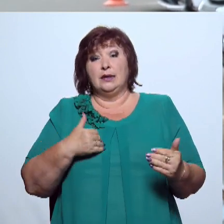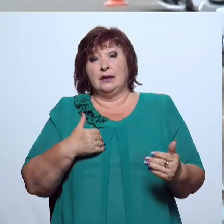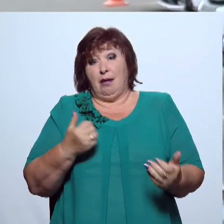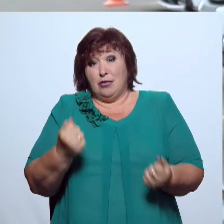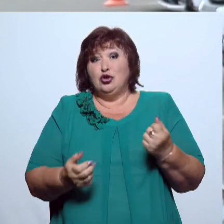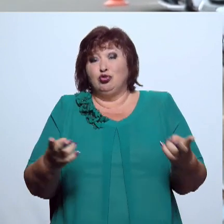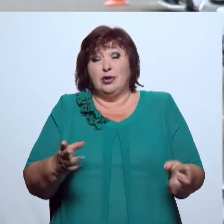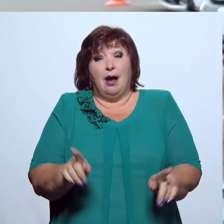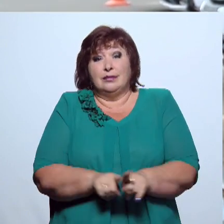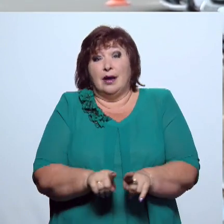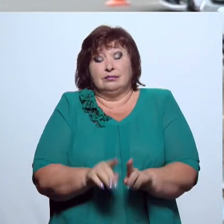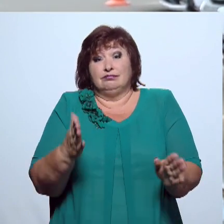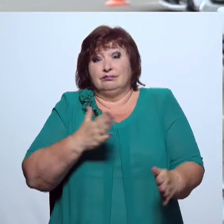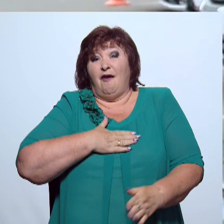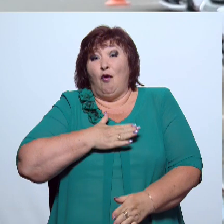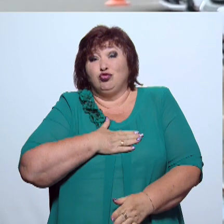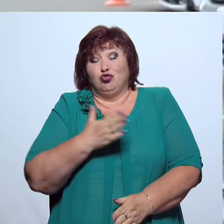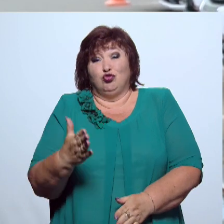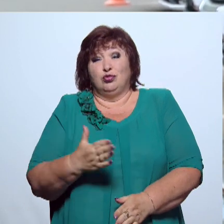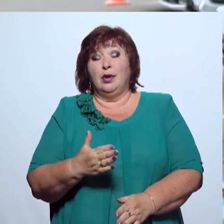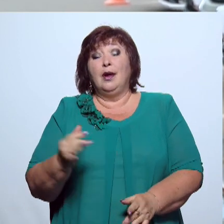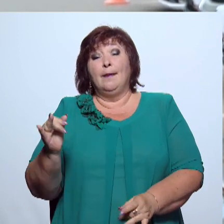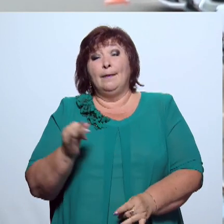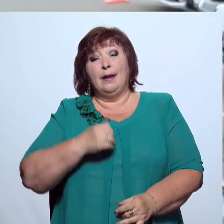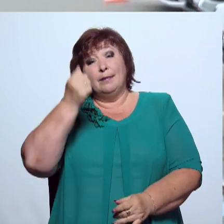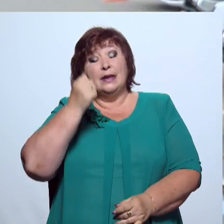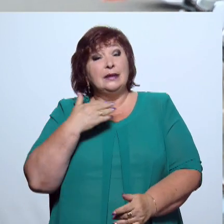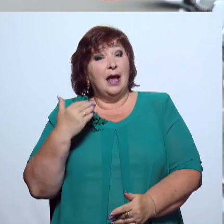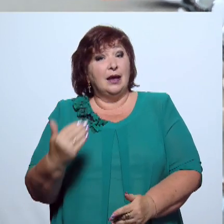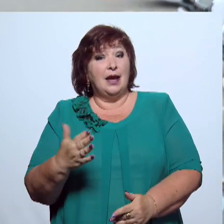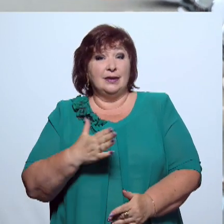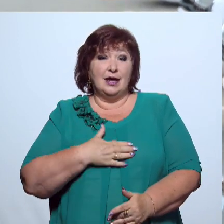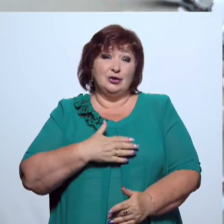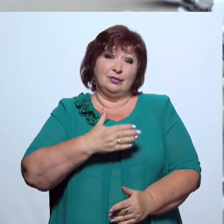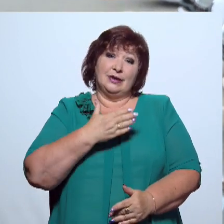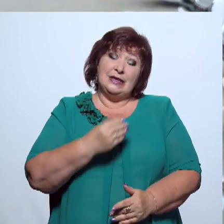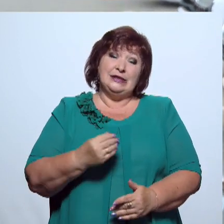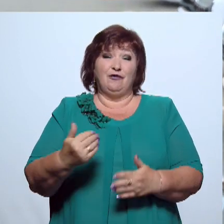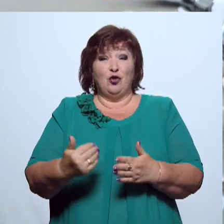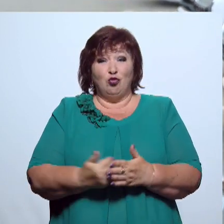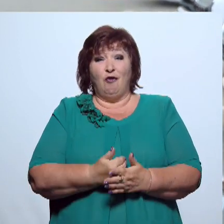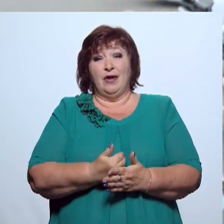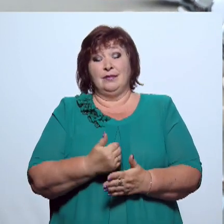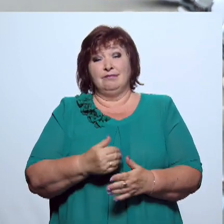воздух. Мы планируем, благодаря вот этой нашей красивой новой машине,